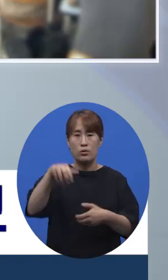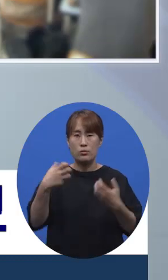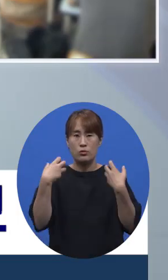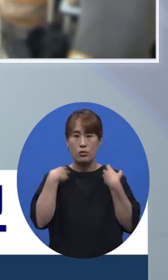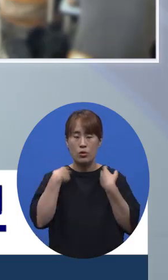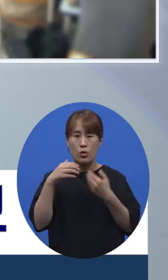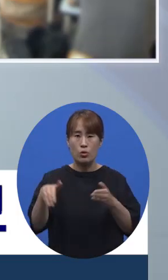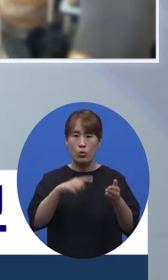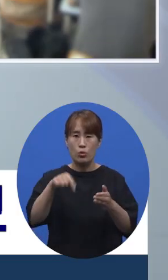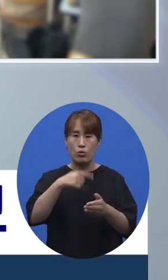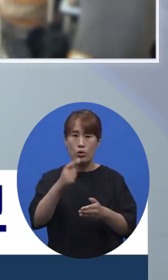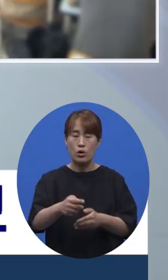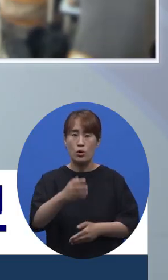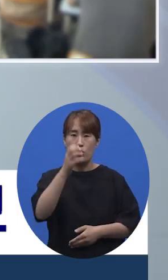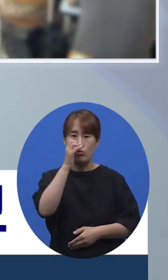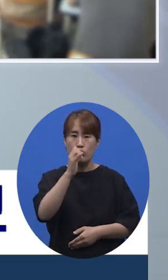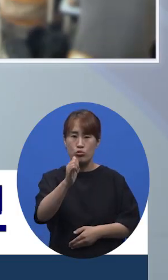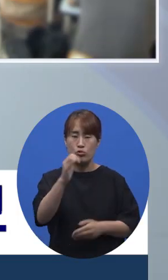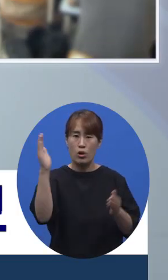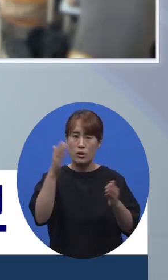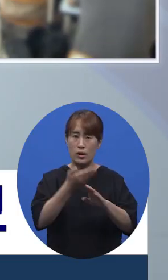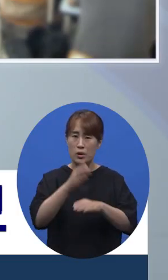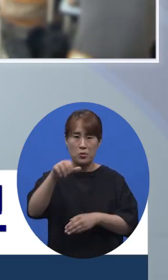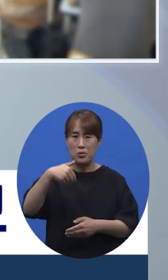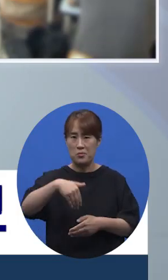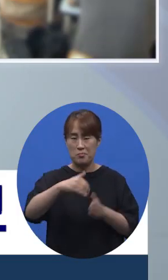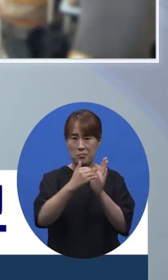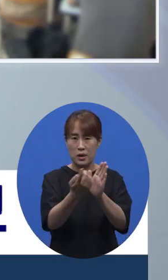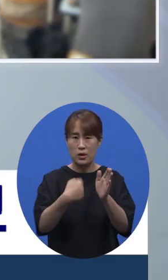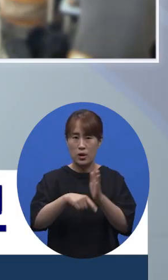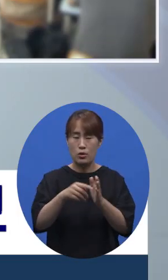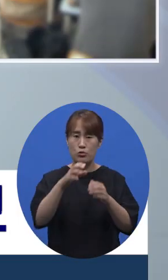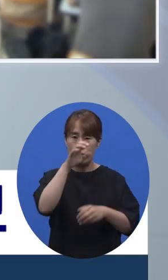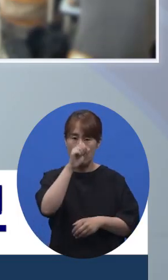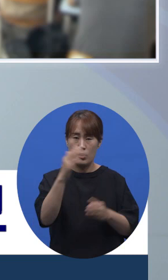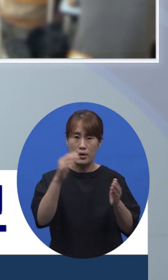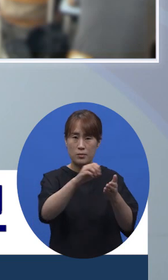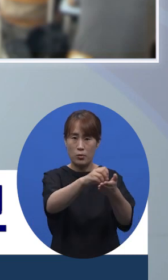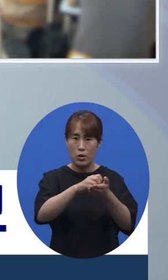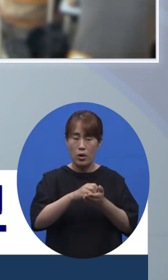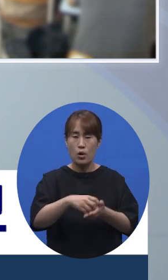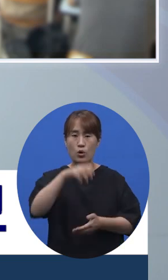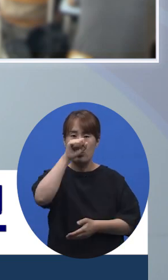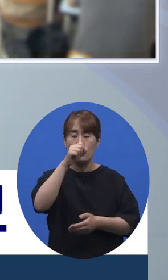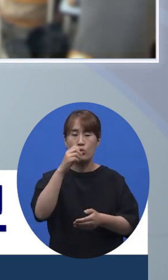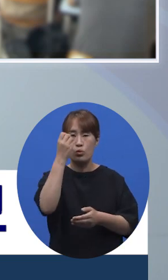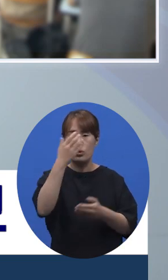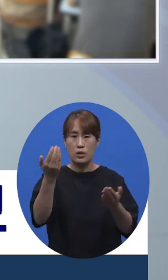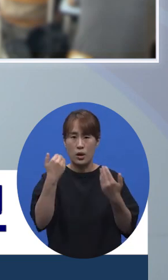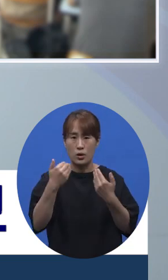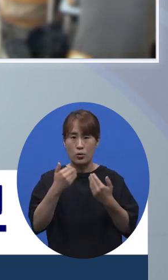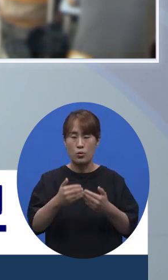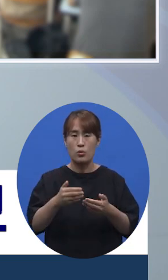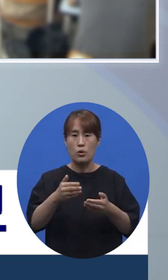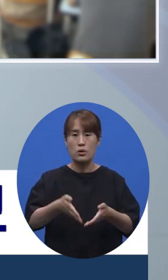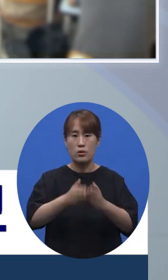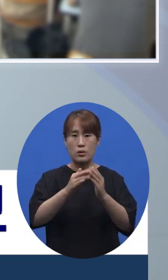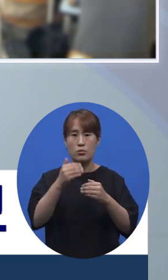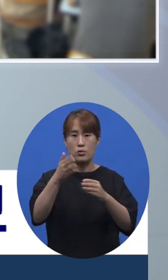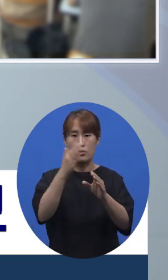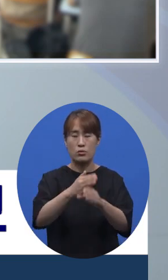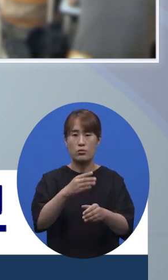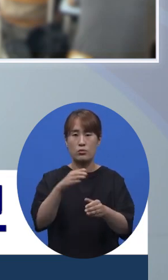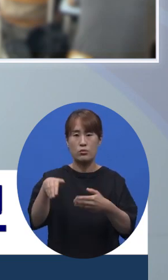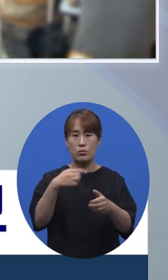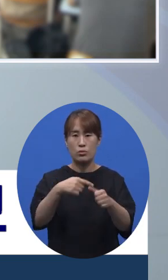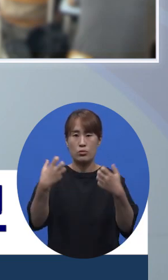충청북도는 돈의 우수 인재 유출 방지와 외부 우수인재 유입을 위해 명문고 설립을 추진하고 있습니다